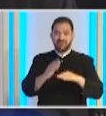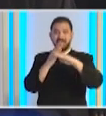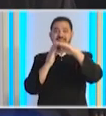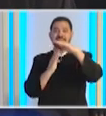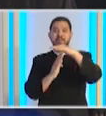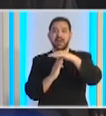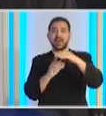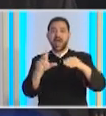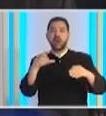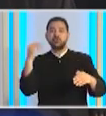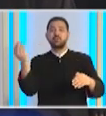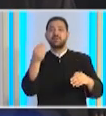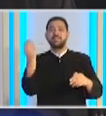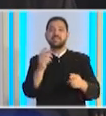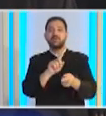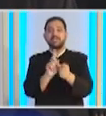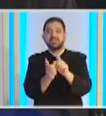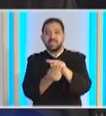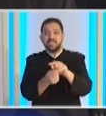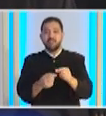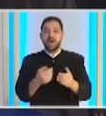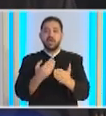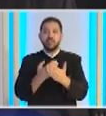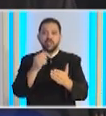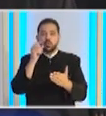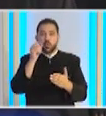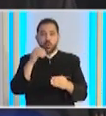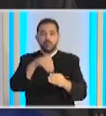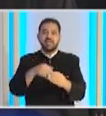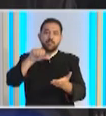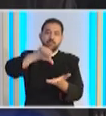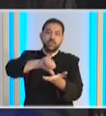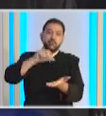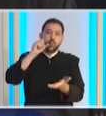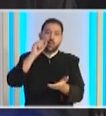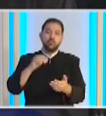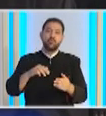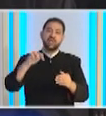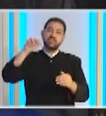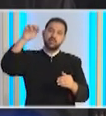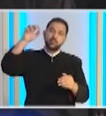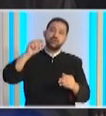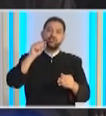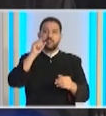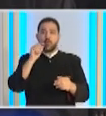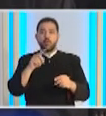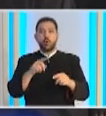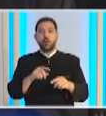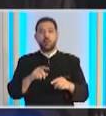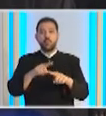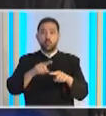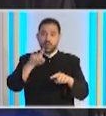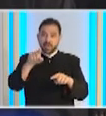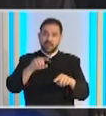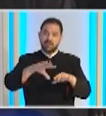de zmerenie a lui Dumnezeu, de chenoză, de coborârea lui Dumnezeu în mijlocul omului pentru ca să-l urce pe om cu sine în